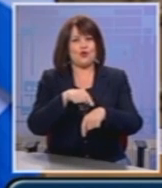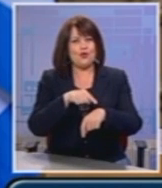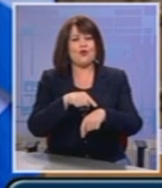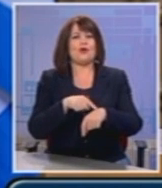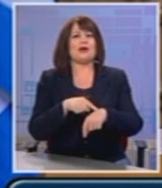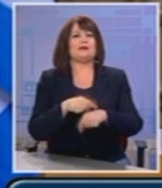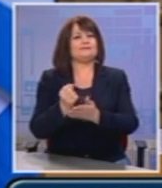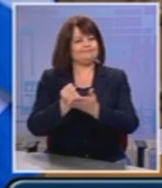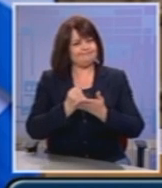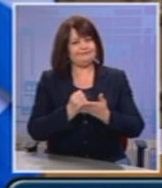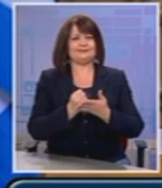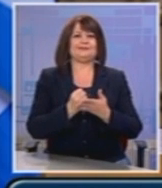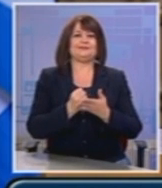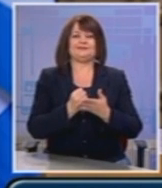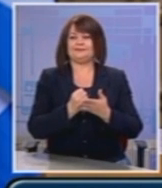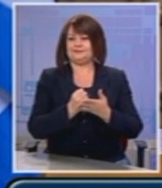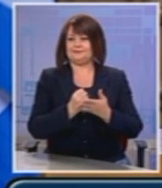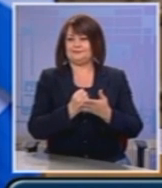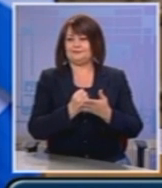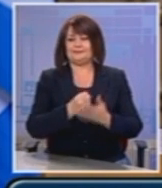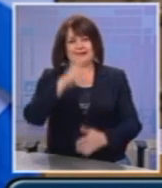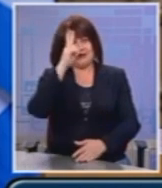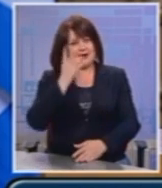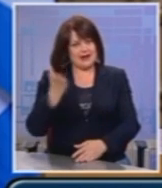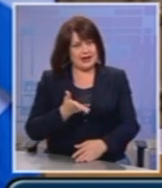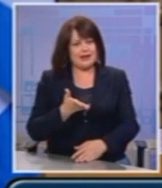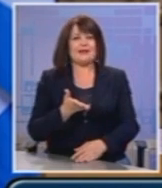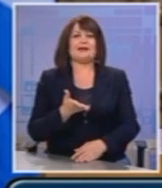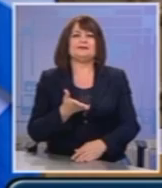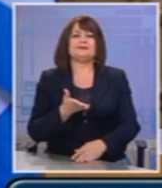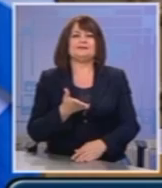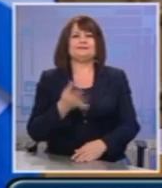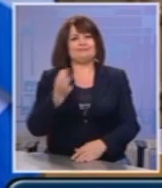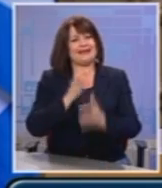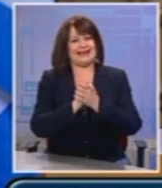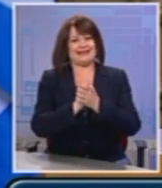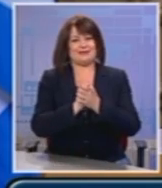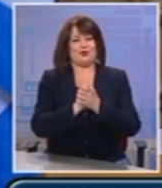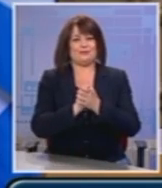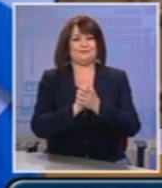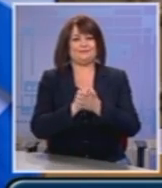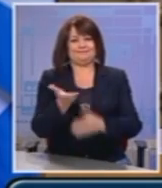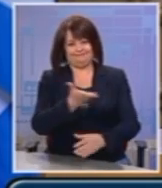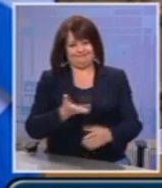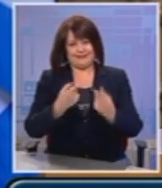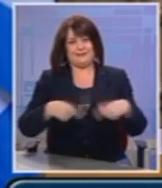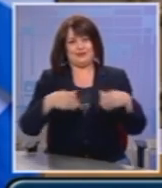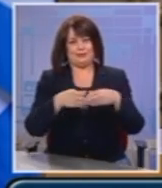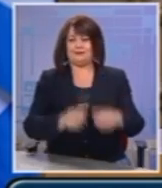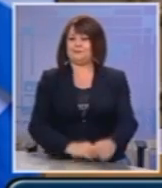ένδειξη συμπαράστασης από τη γερμανία για να απευθύνει χαιρετισμό στις εργασίες της